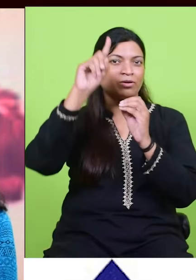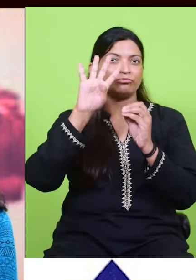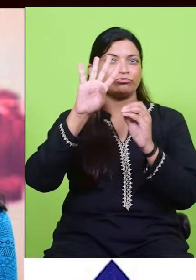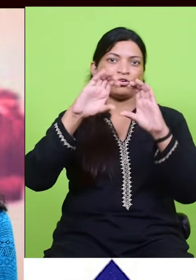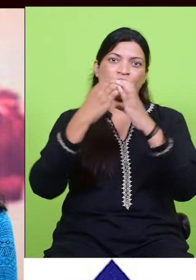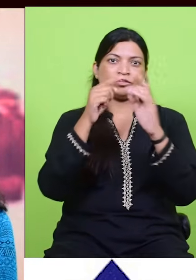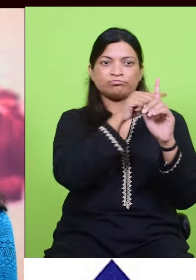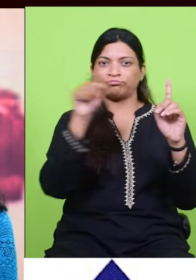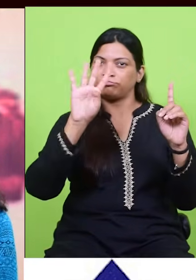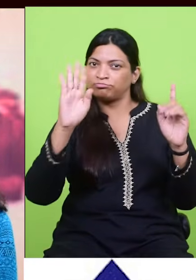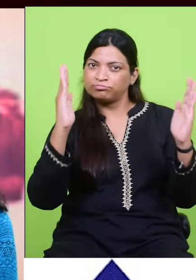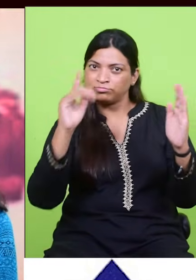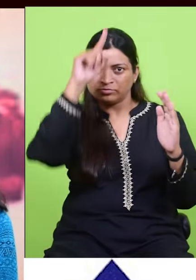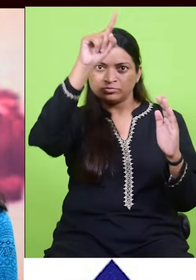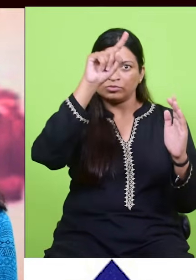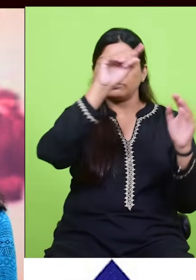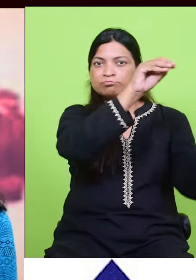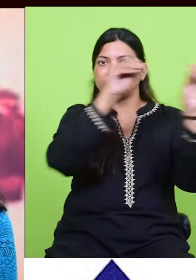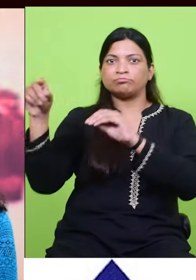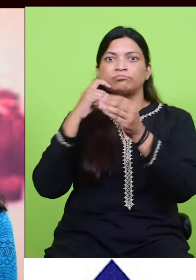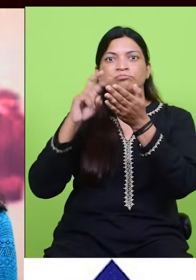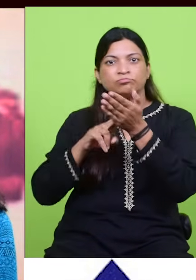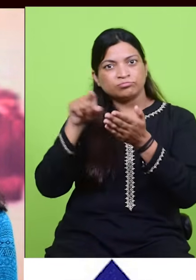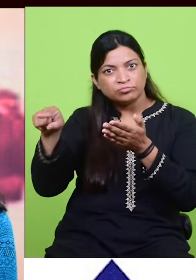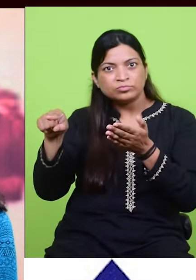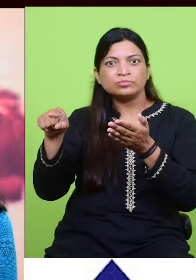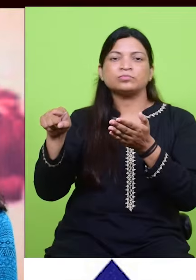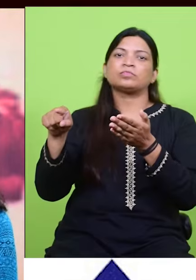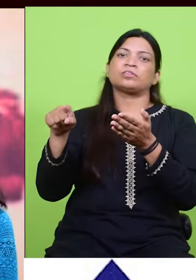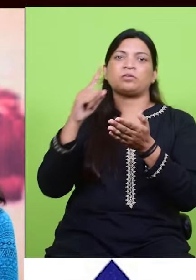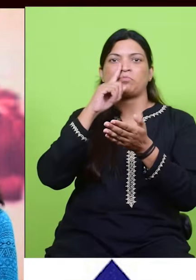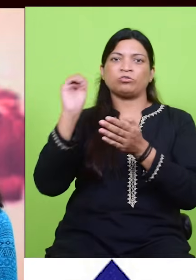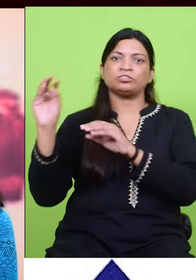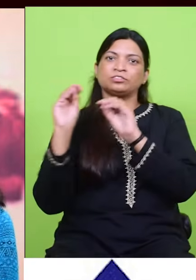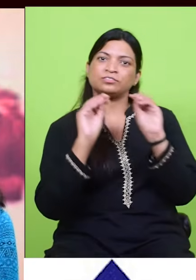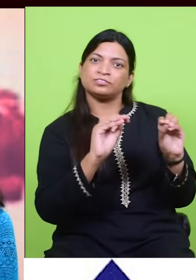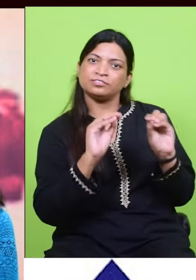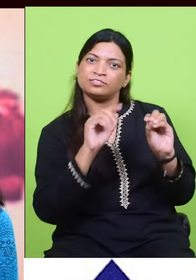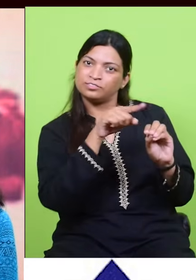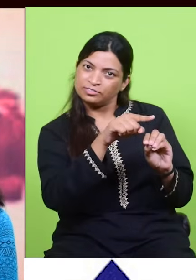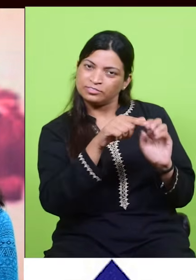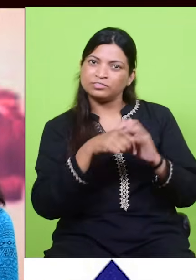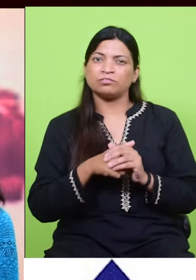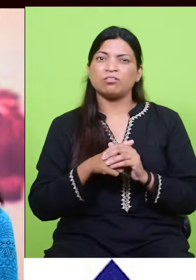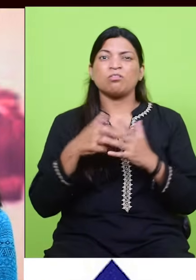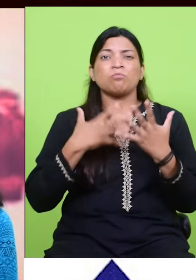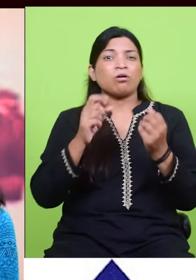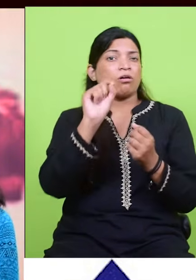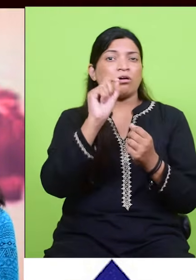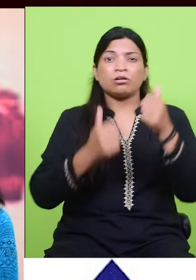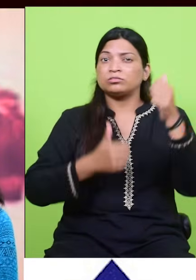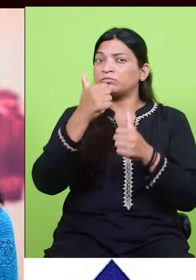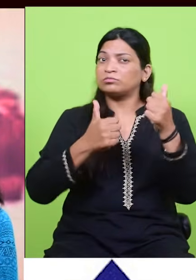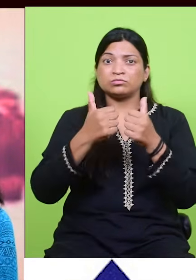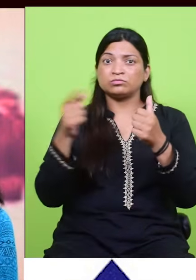फोर्थ वहाँ से करके आई थी, 5th क्लास से इनके साथ जुड़े हुए हैं। इन्होंने अपने स्कूल में पढ़ाया करा। फिर 10th में हमको राइटर की ज़रूरत पड़ी, तो राइटर